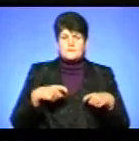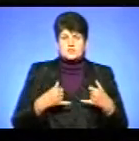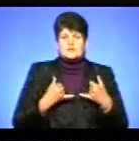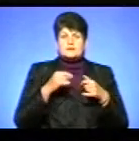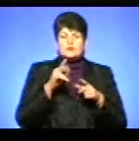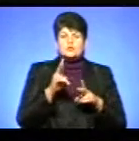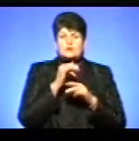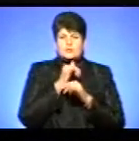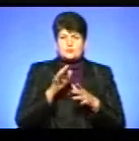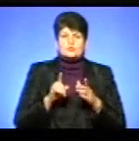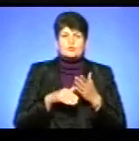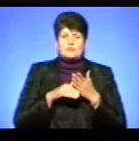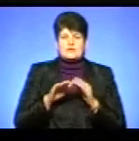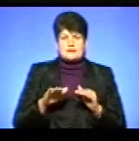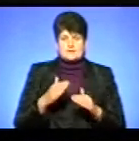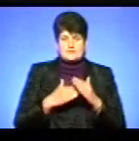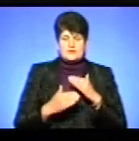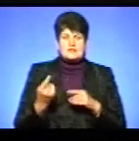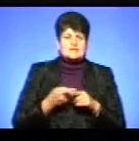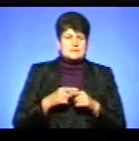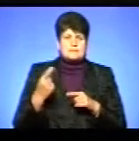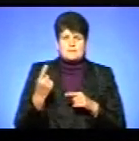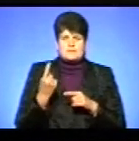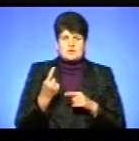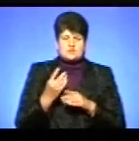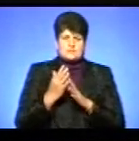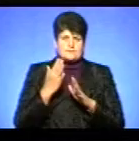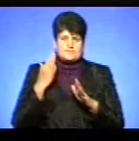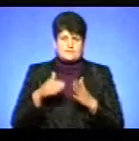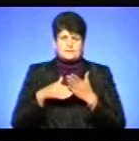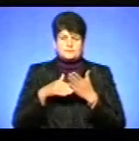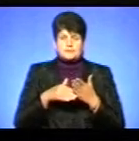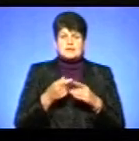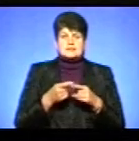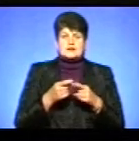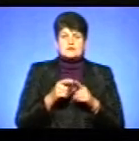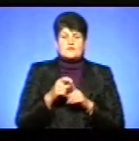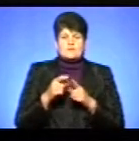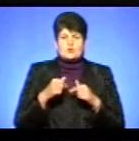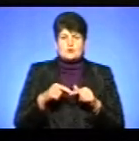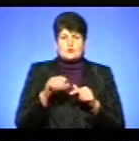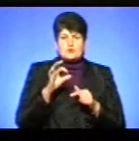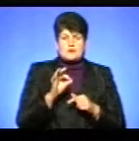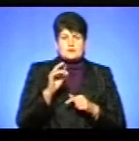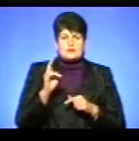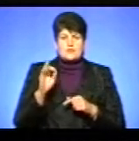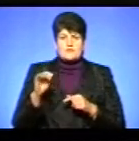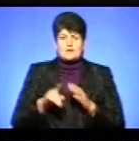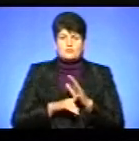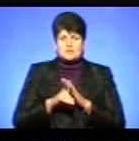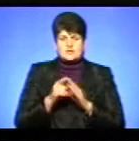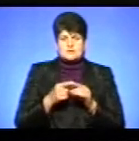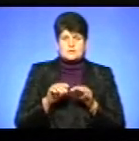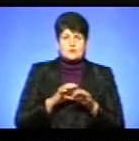допомогти дітям з інвалідністю. Це перша хвиля проекту «Життя без меж». За словами організатора заходу Олени Коваль, вона започаткувала